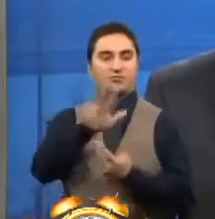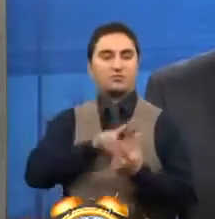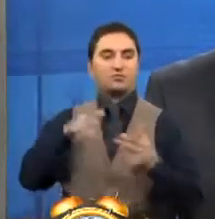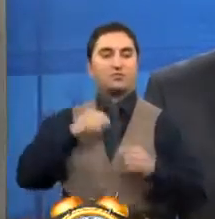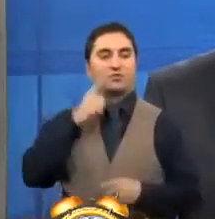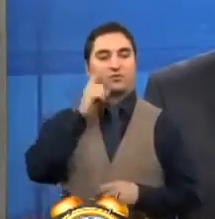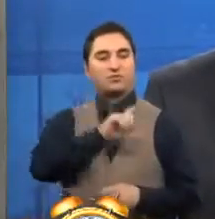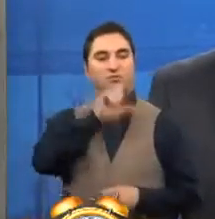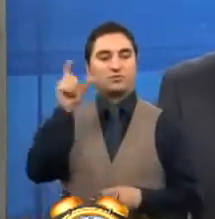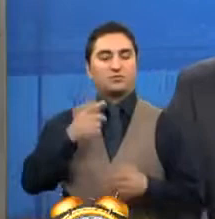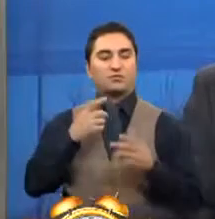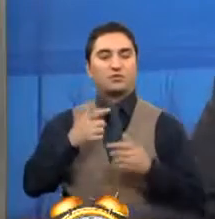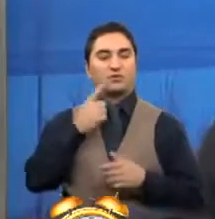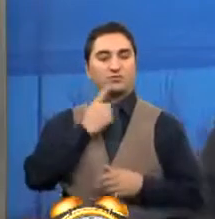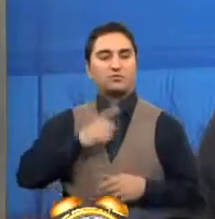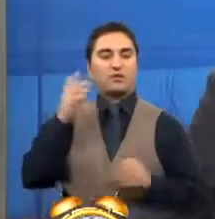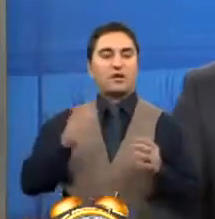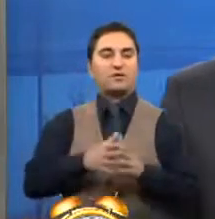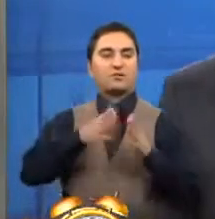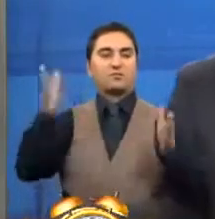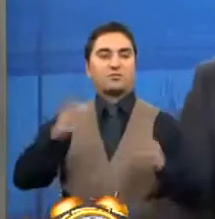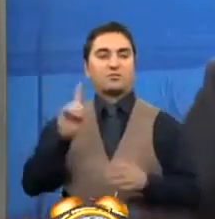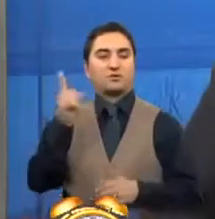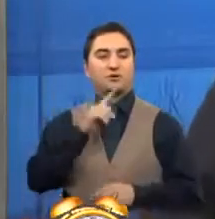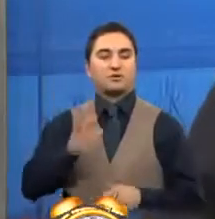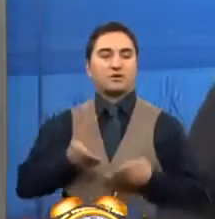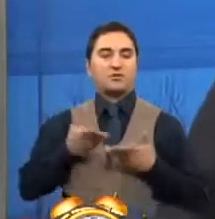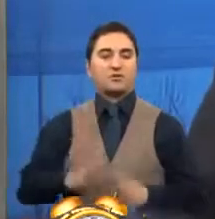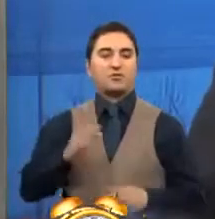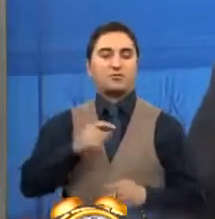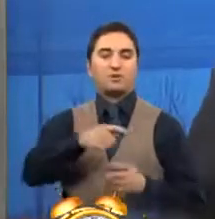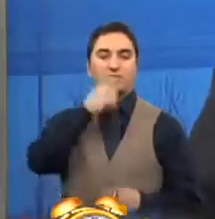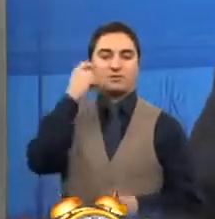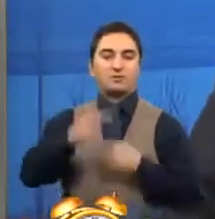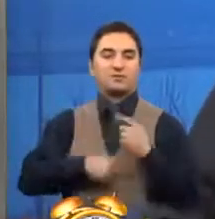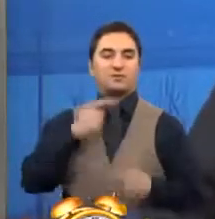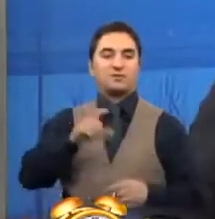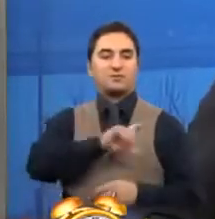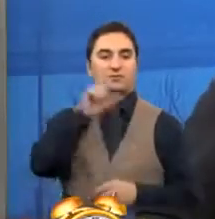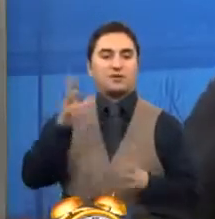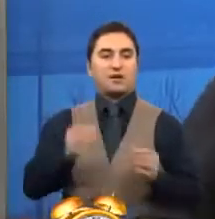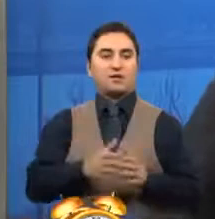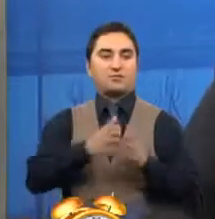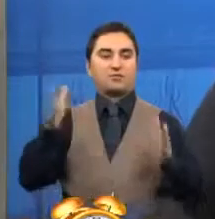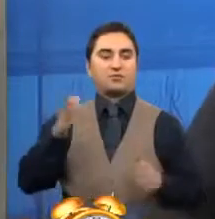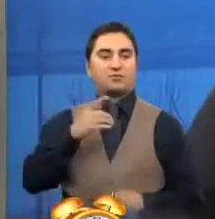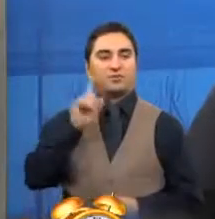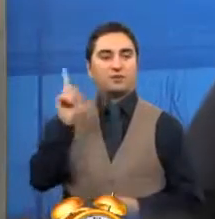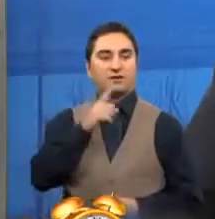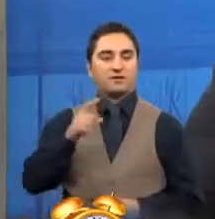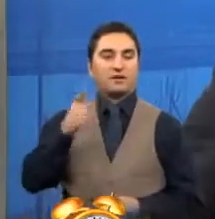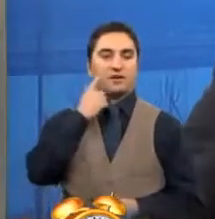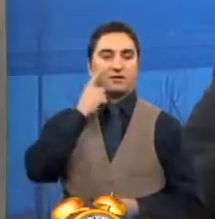Türkiye Cumhuriyeti tarihinin en büyük liderinin doğmasına vesile olmuştur. Bence Türkiye Cumhuriyeti tarihinin en büyük lideri Gazi Mustafa